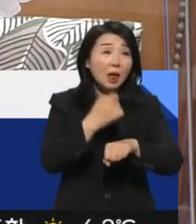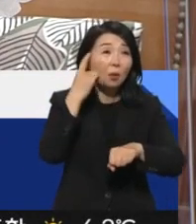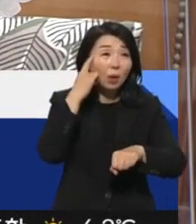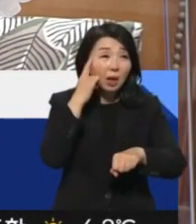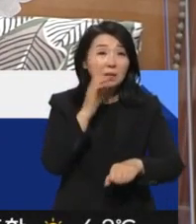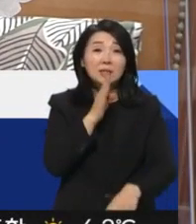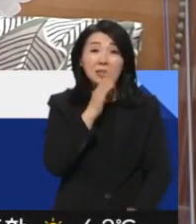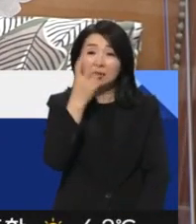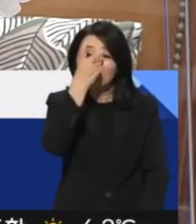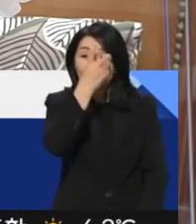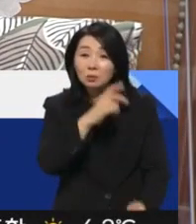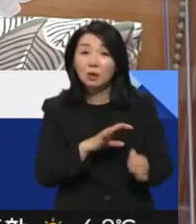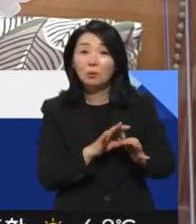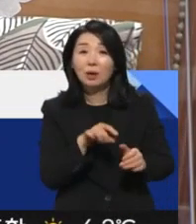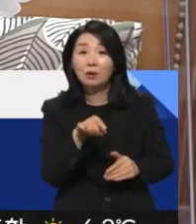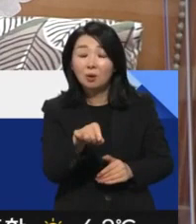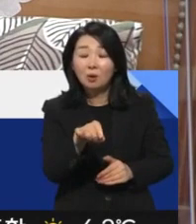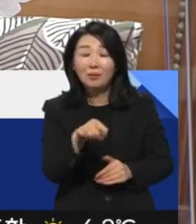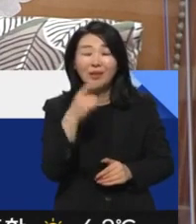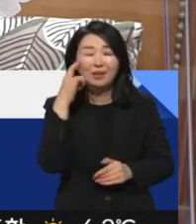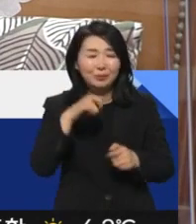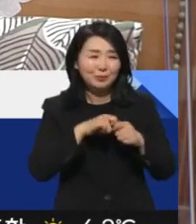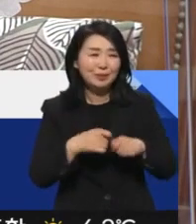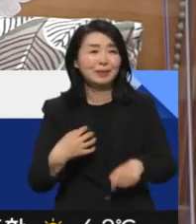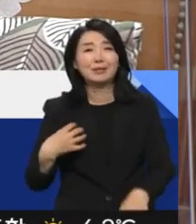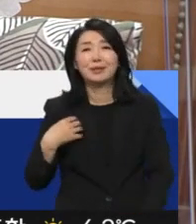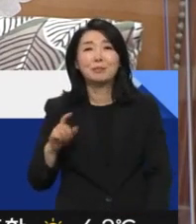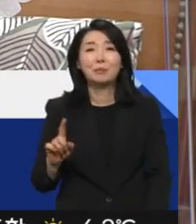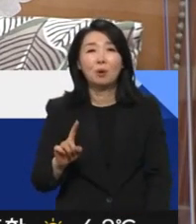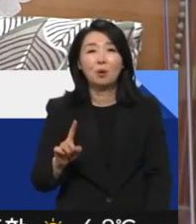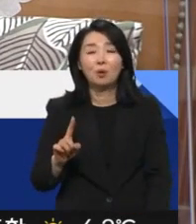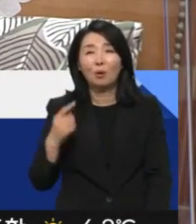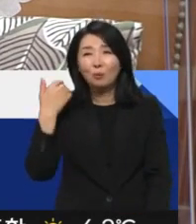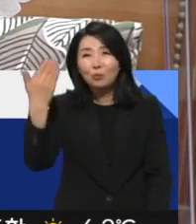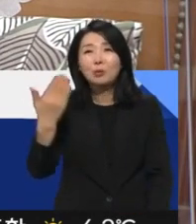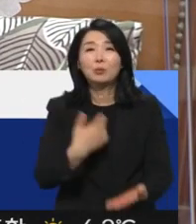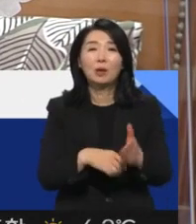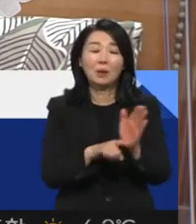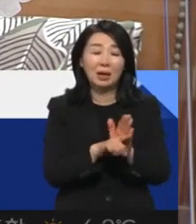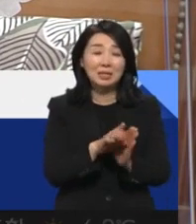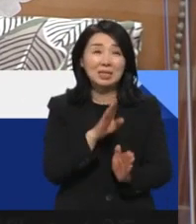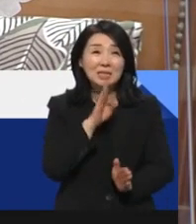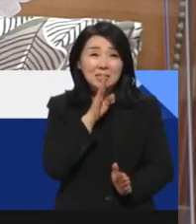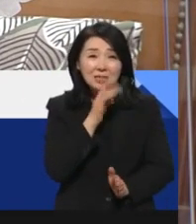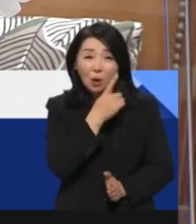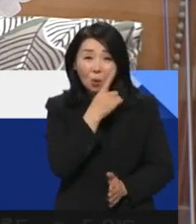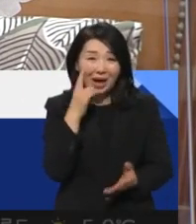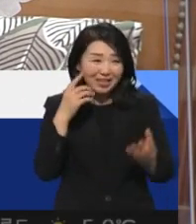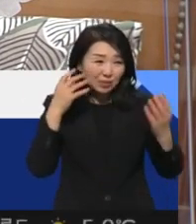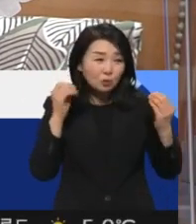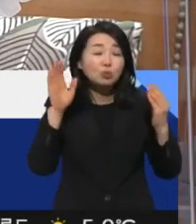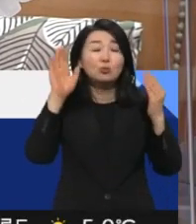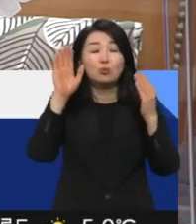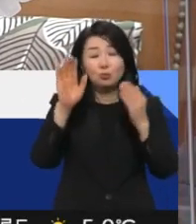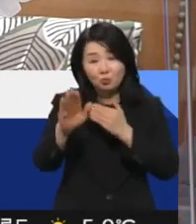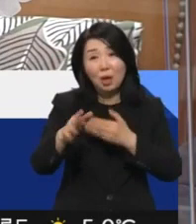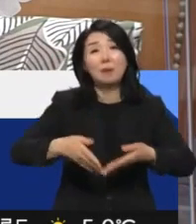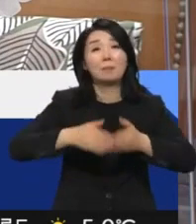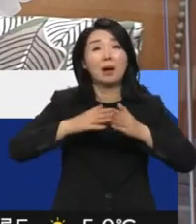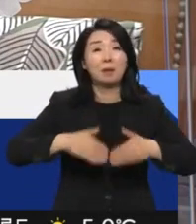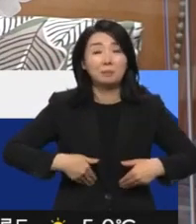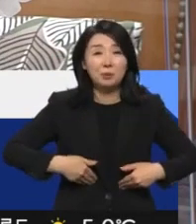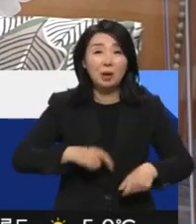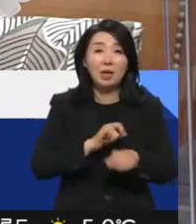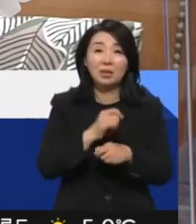있어서는 거기에 대한 구체적인 책임을 묻기 위한 사실 확인을 한 상태에서 해야지 행안부 장관이